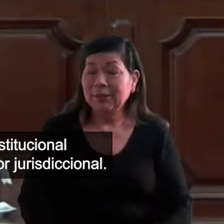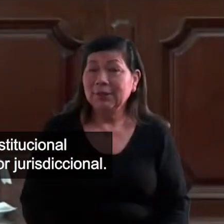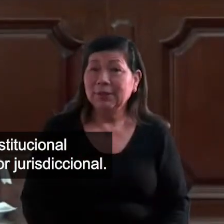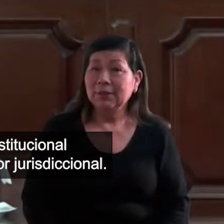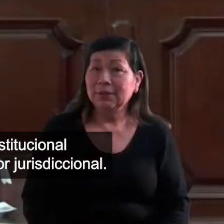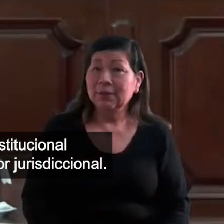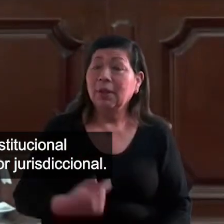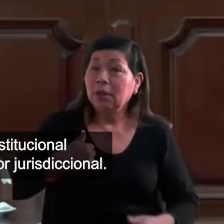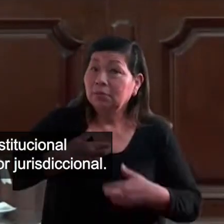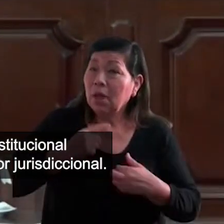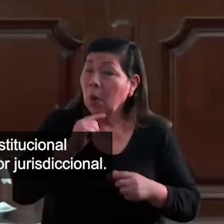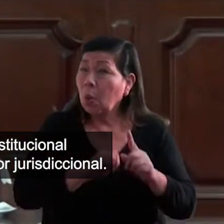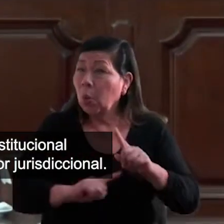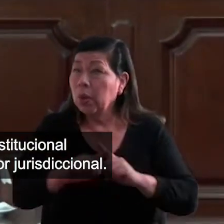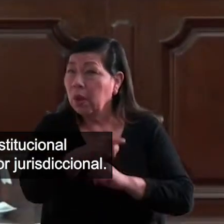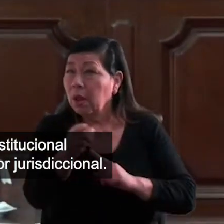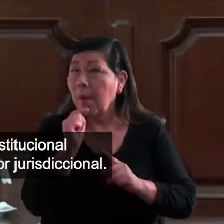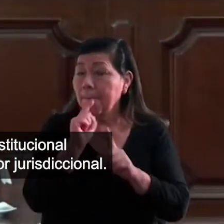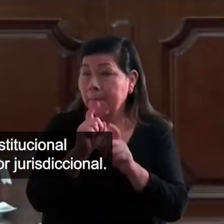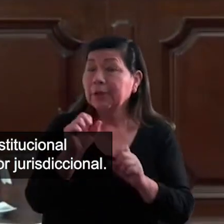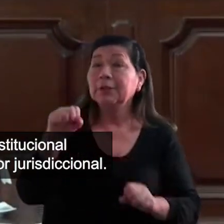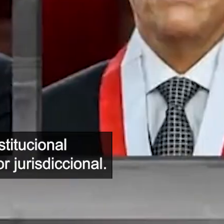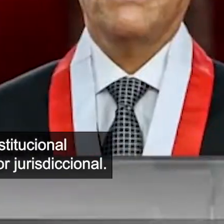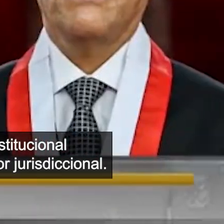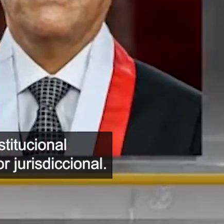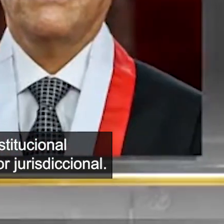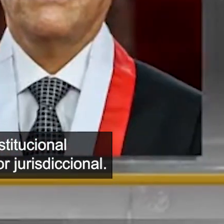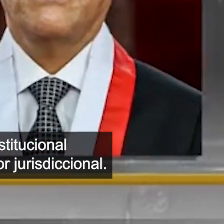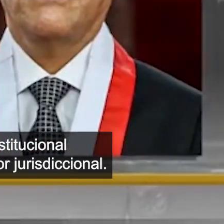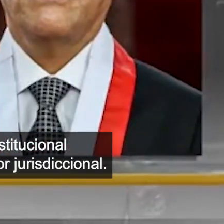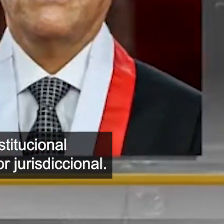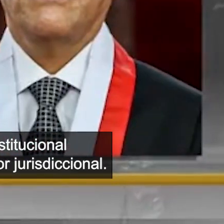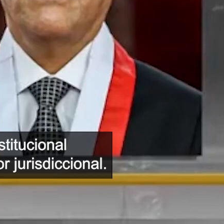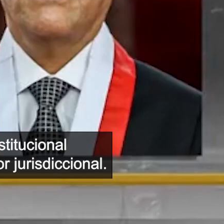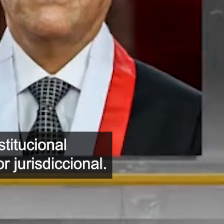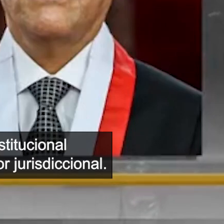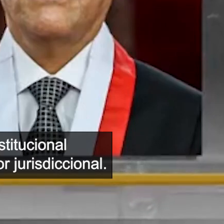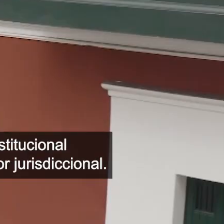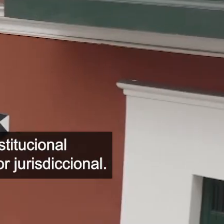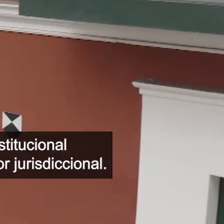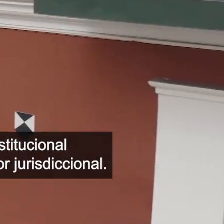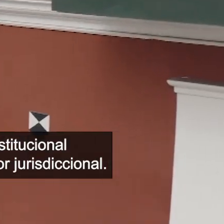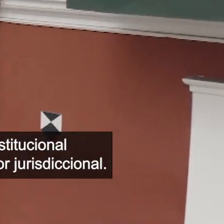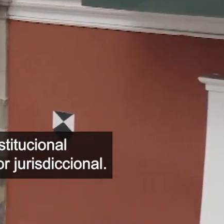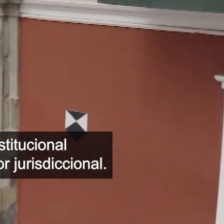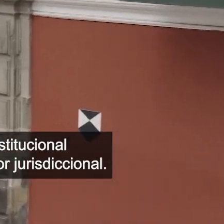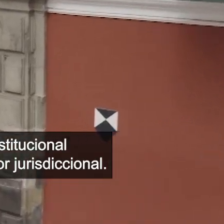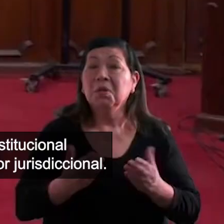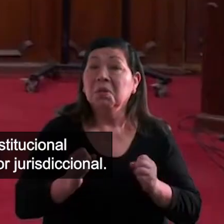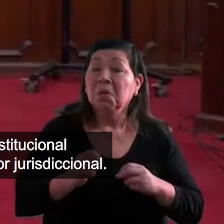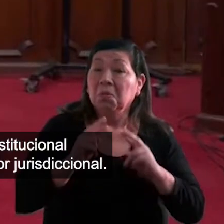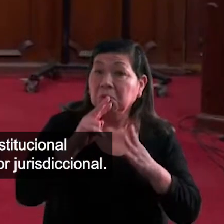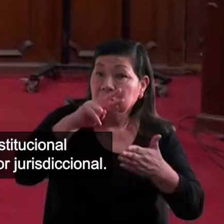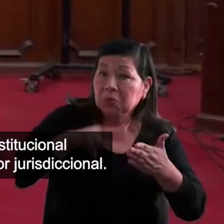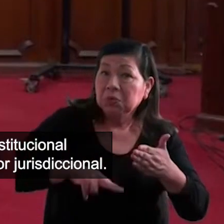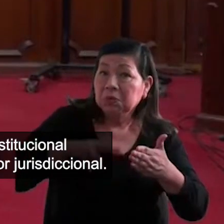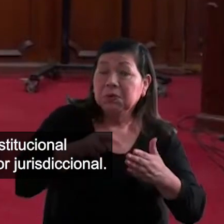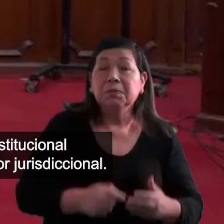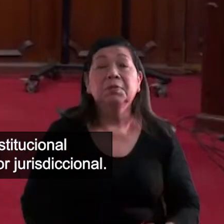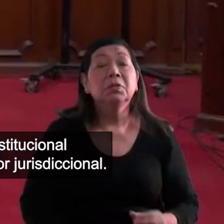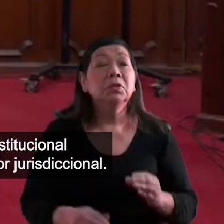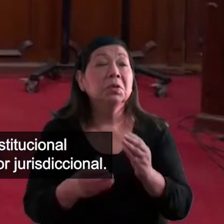Chunka pusaqniyuq constitucional mañakuykunatam botanallapaqña sajirqunku Tribunal Constitucionalpa iskay kaq